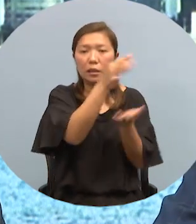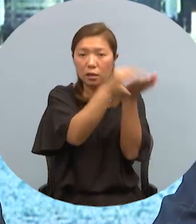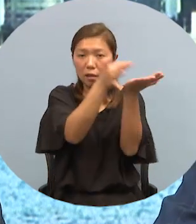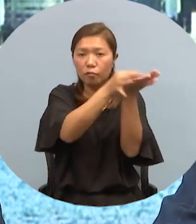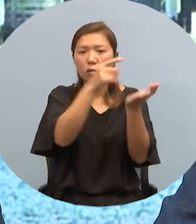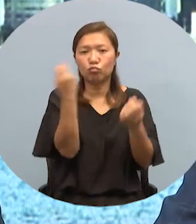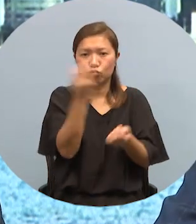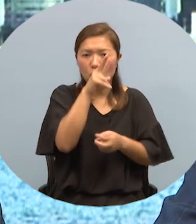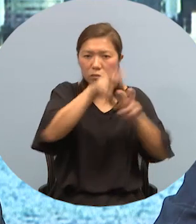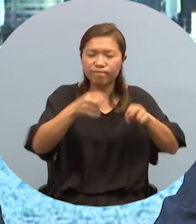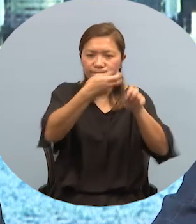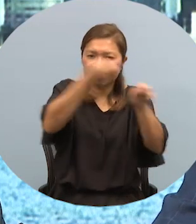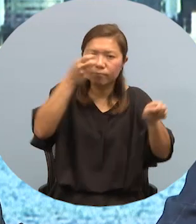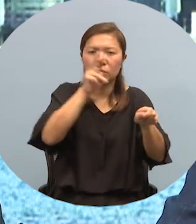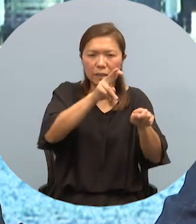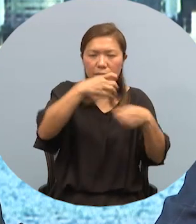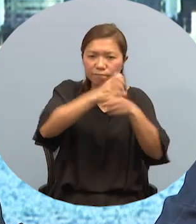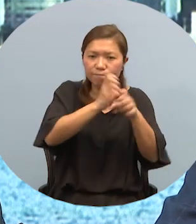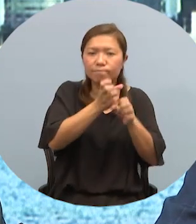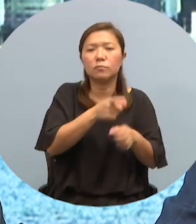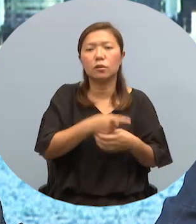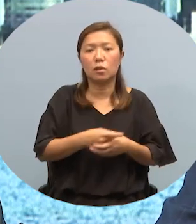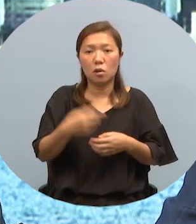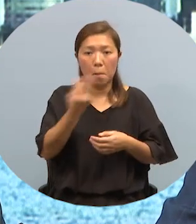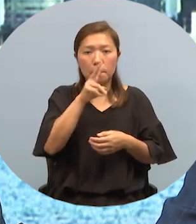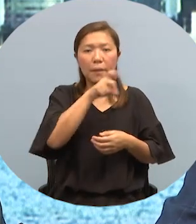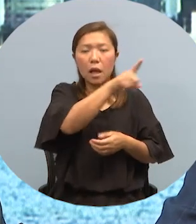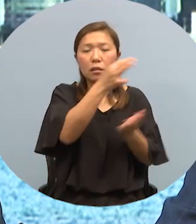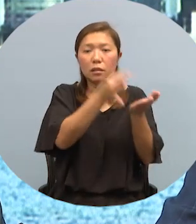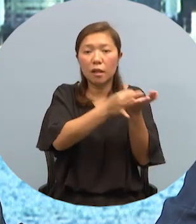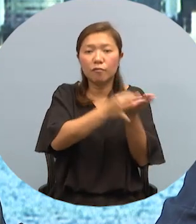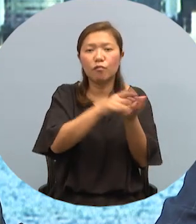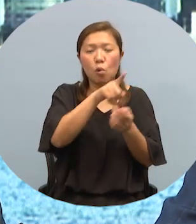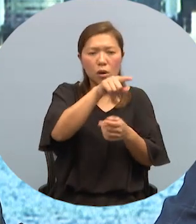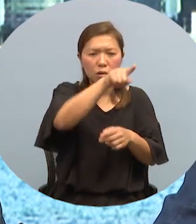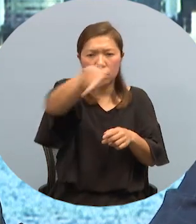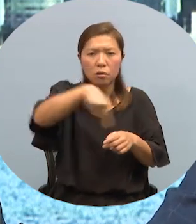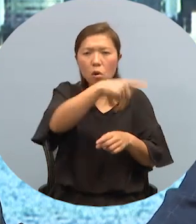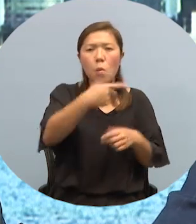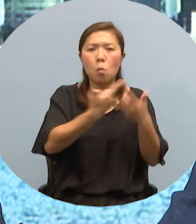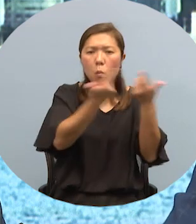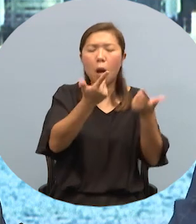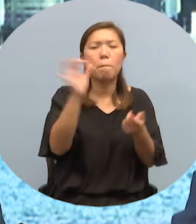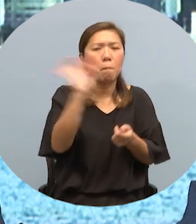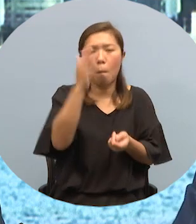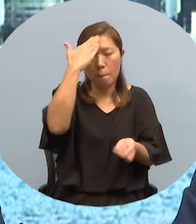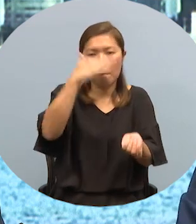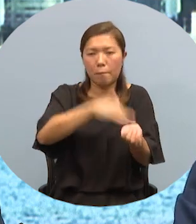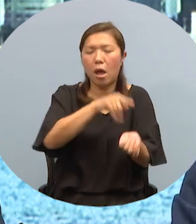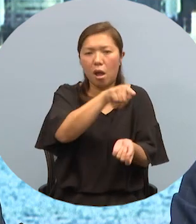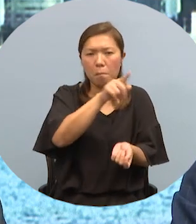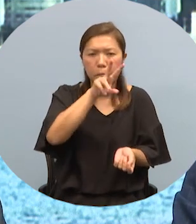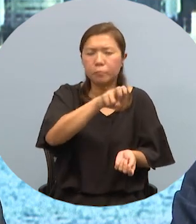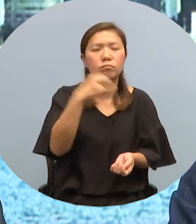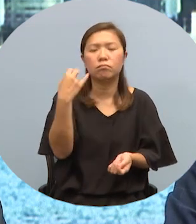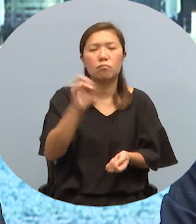再攞到嘅樣本出嚟嘅咧，我哋就見到咧。好多嘅地方咧都係冇個陽性嘅反